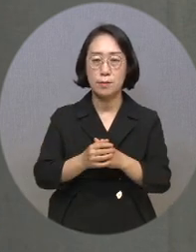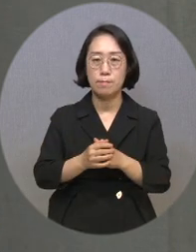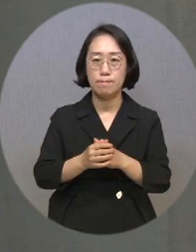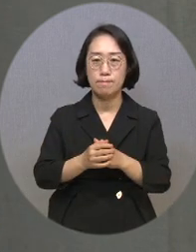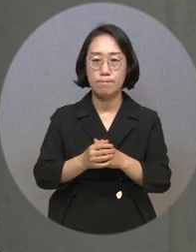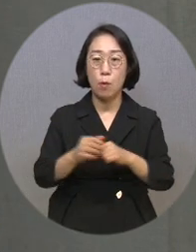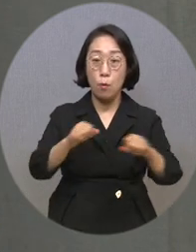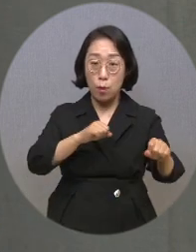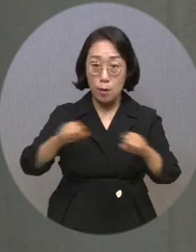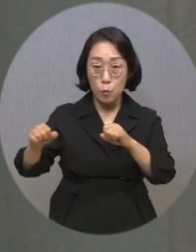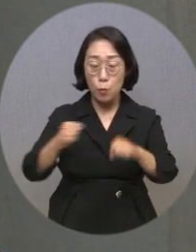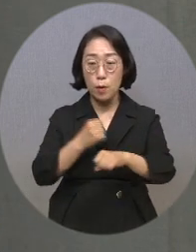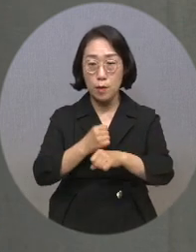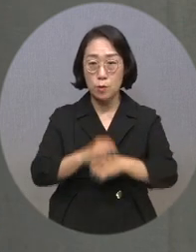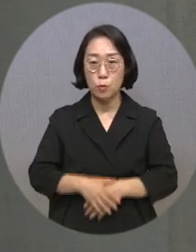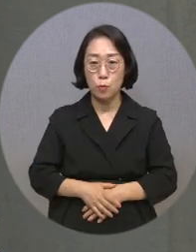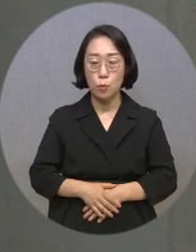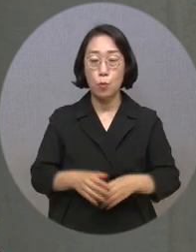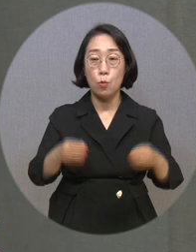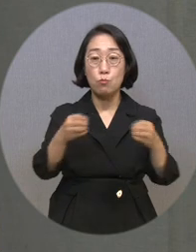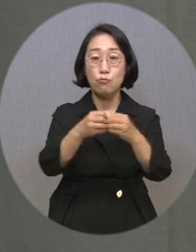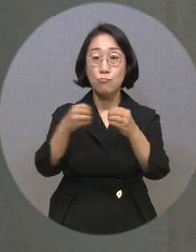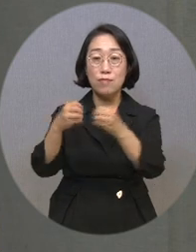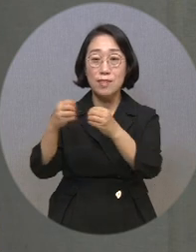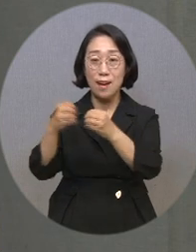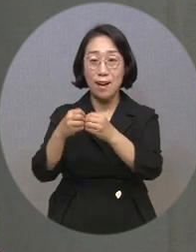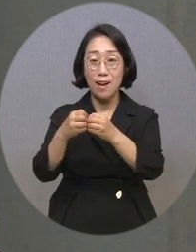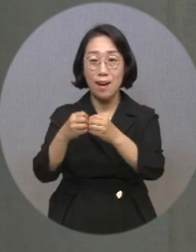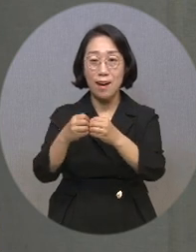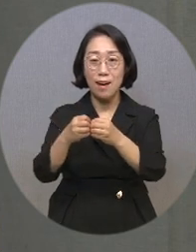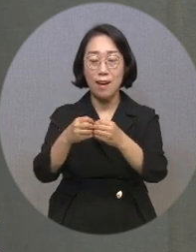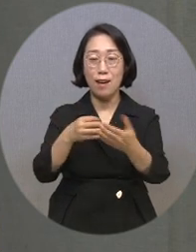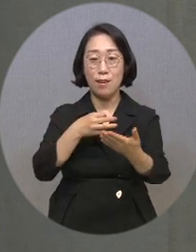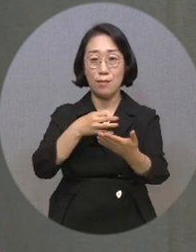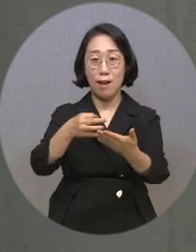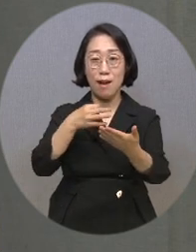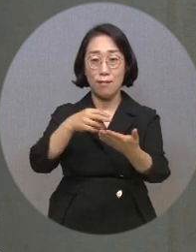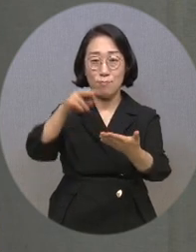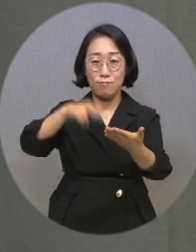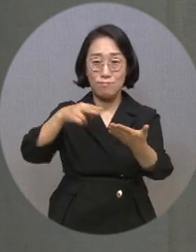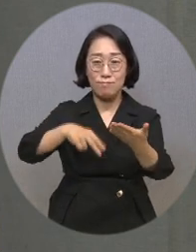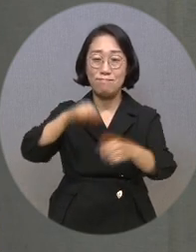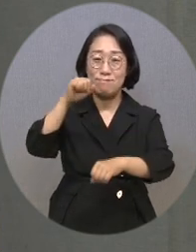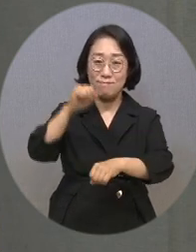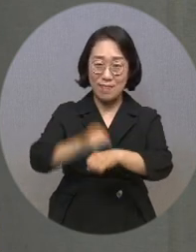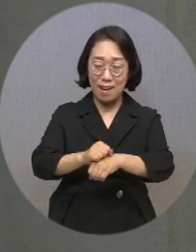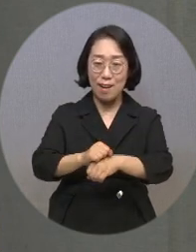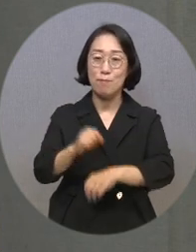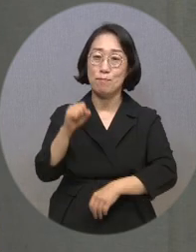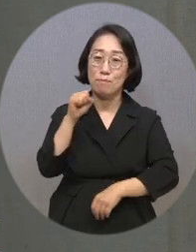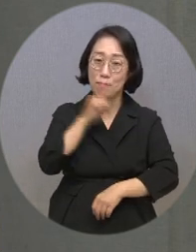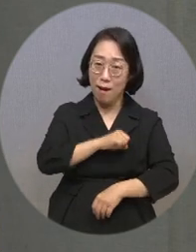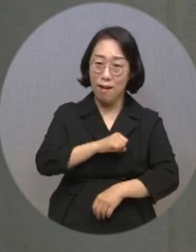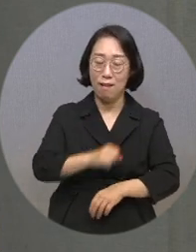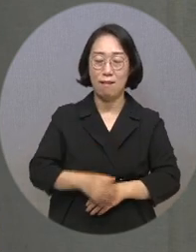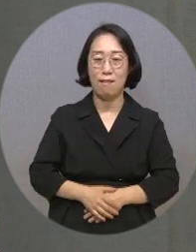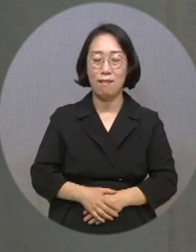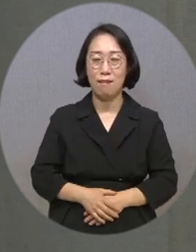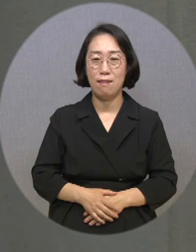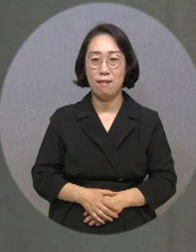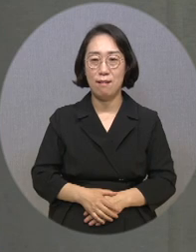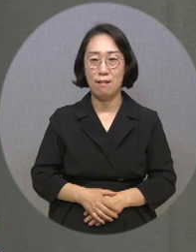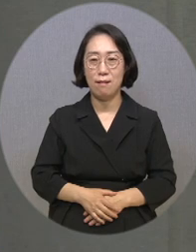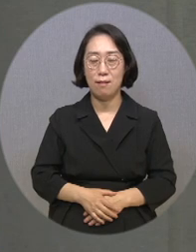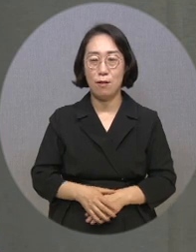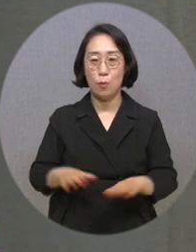하면 이분이 또 시낭송의 대가입니다. 보시면 아시겠지만은, 그래서